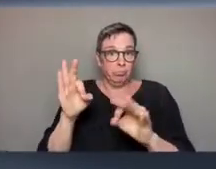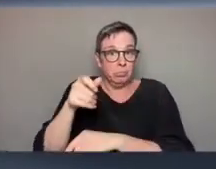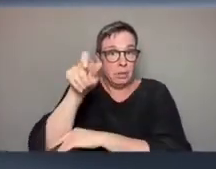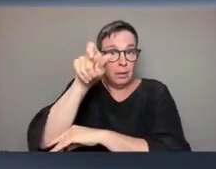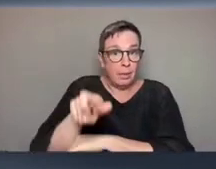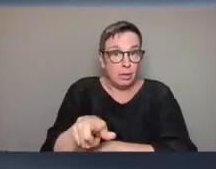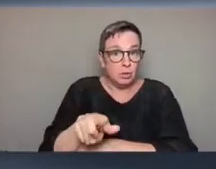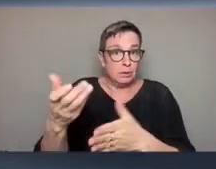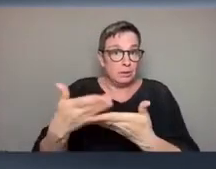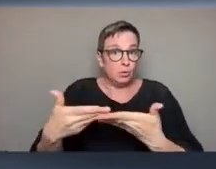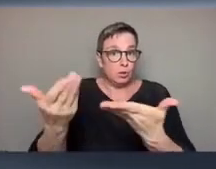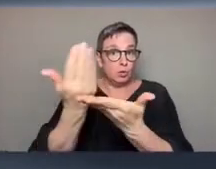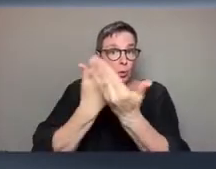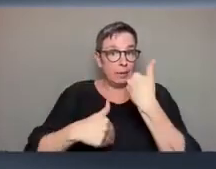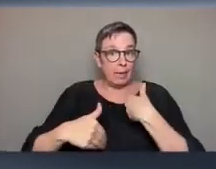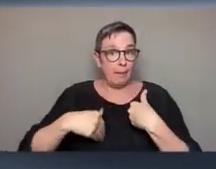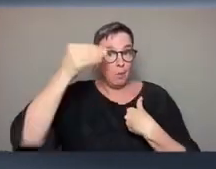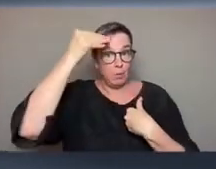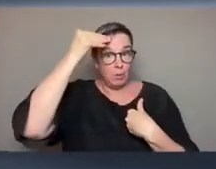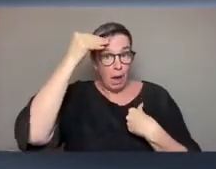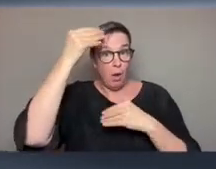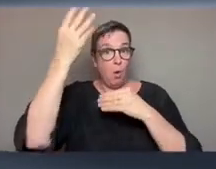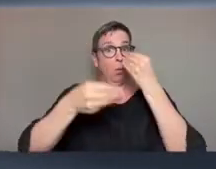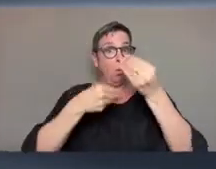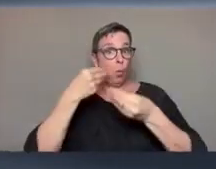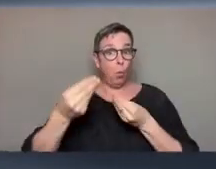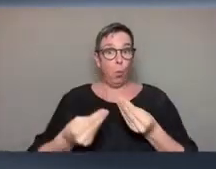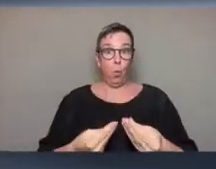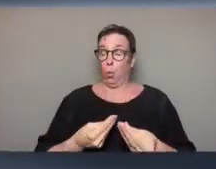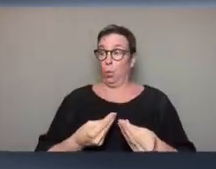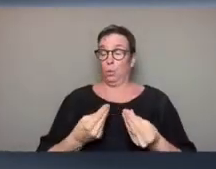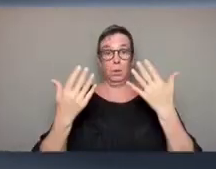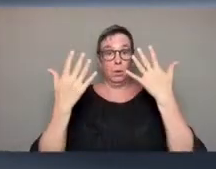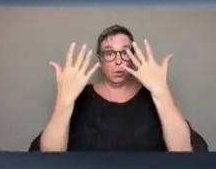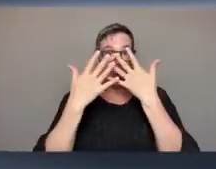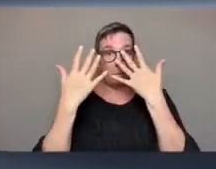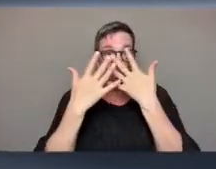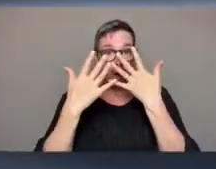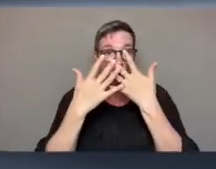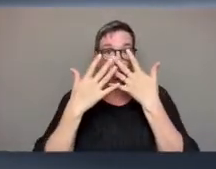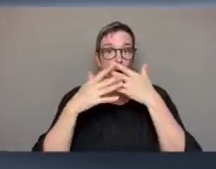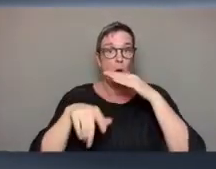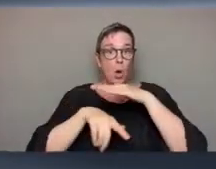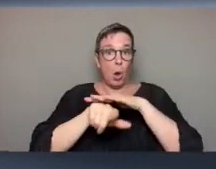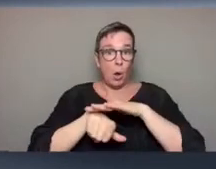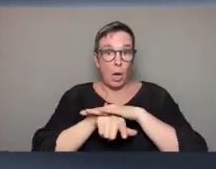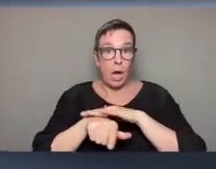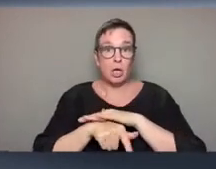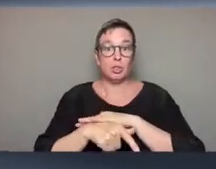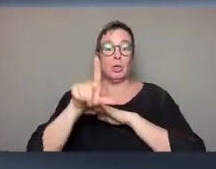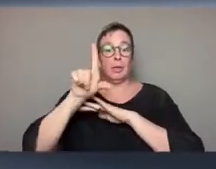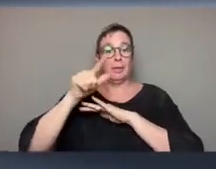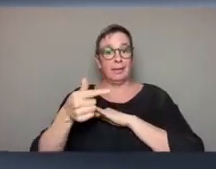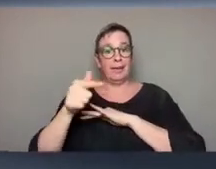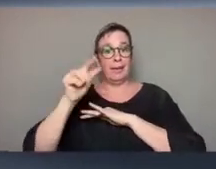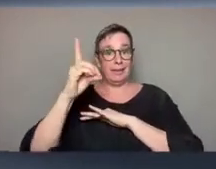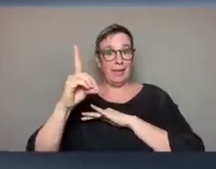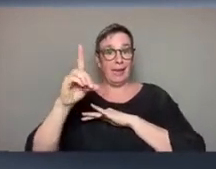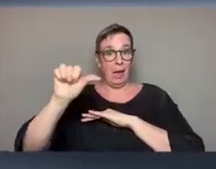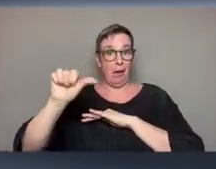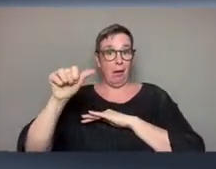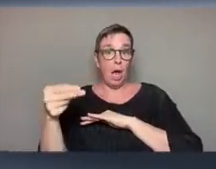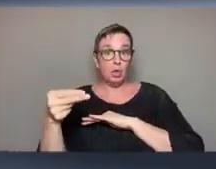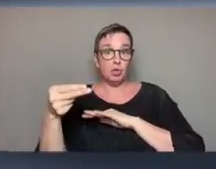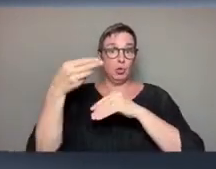en situation de handicap mental ou présentant des troubles du langage, des TDAH ou des personnes qui